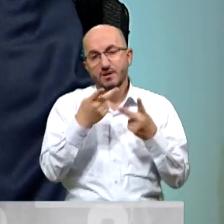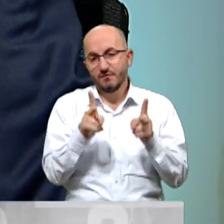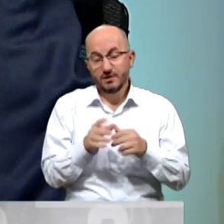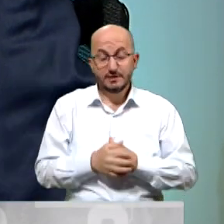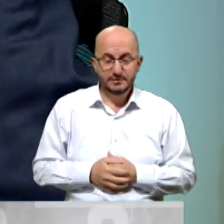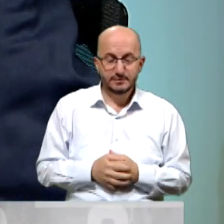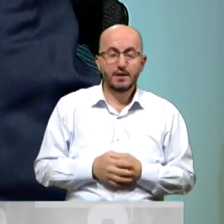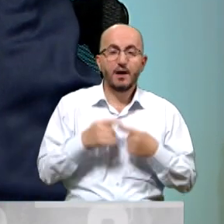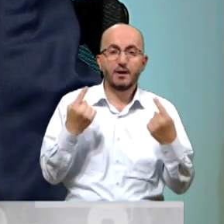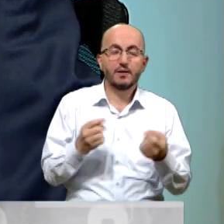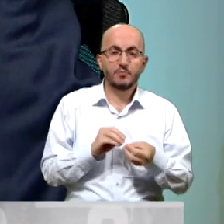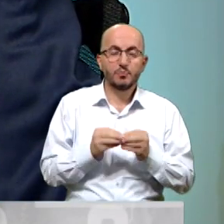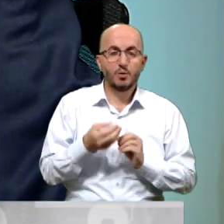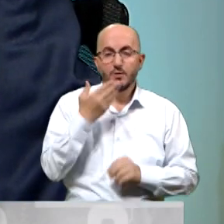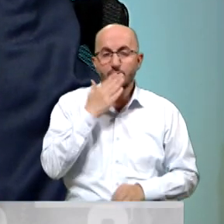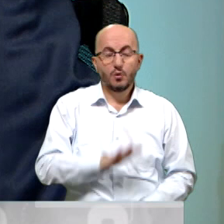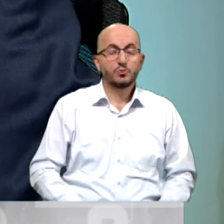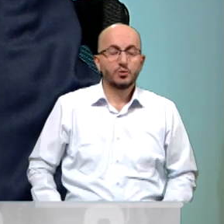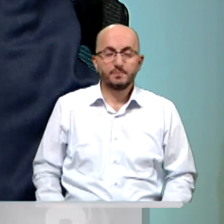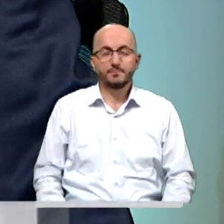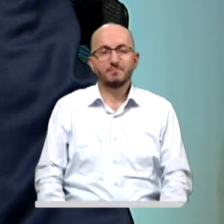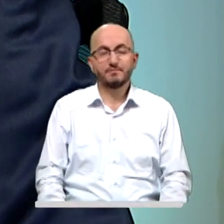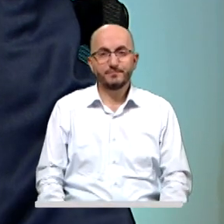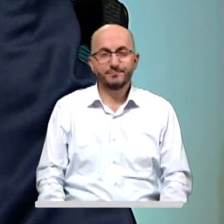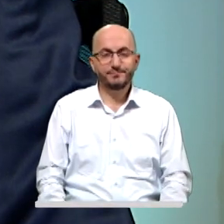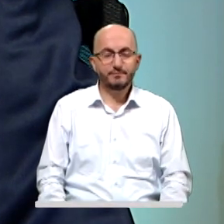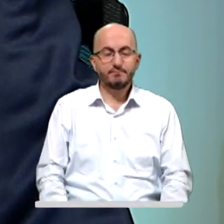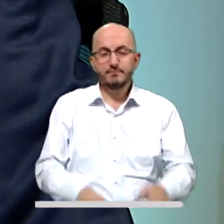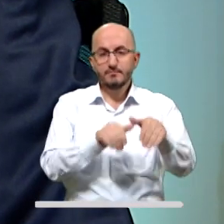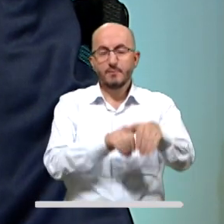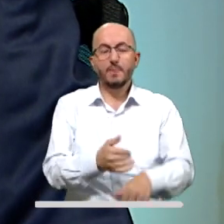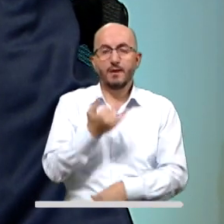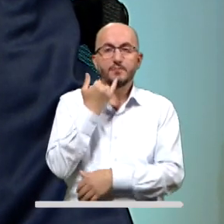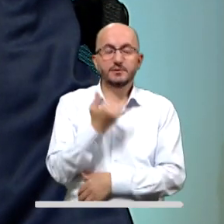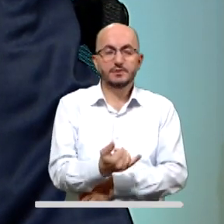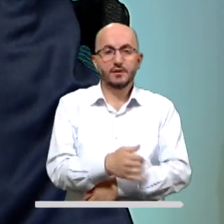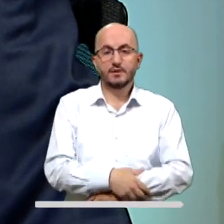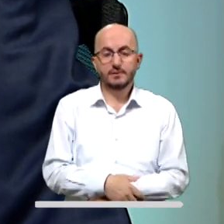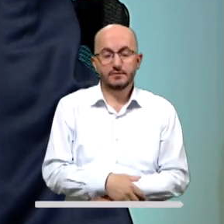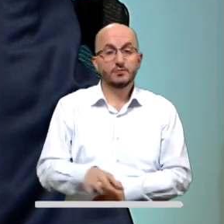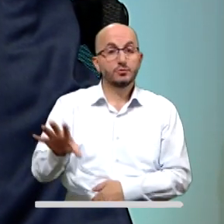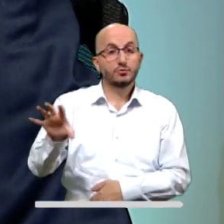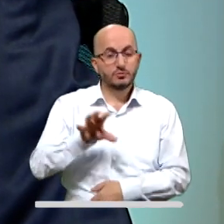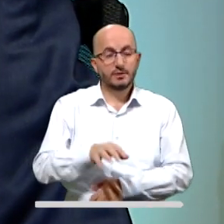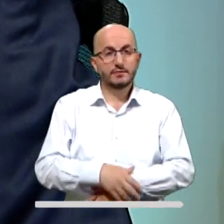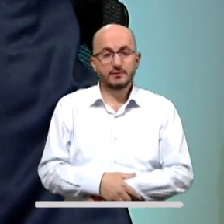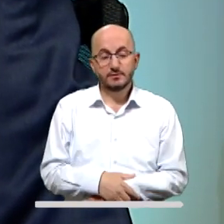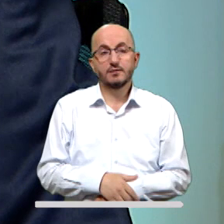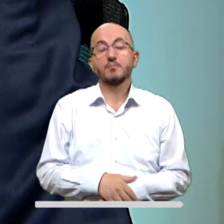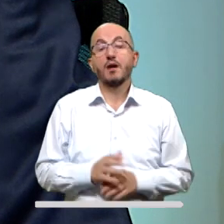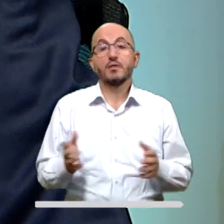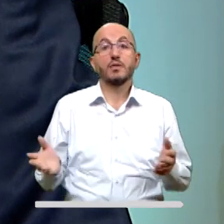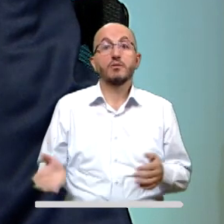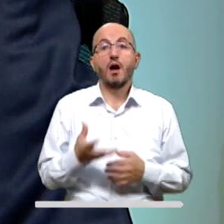affeylesin. Herhangi bir sıkıntı yoktur. Eyvallah hocam. Allah rahmet eylesin. Kabir ziyareti sünnettir ama daha